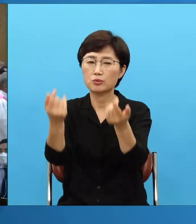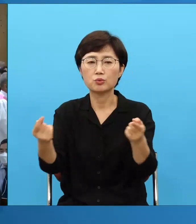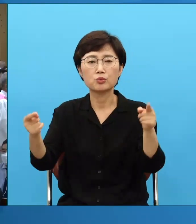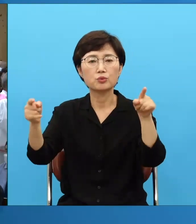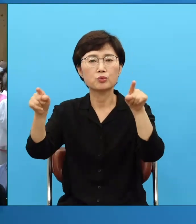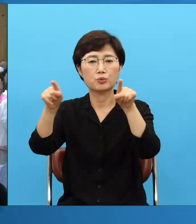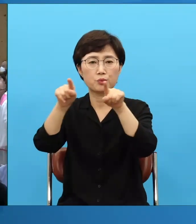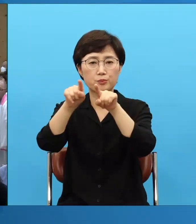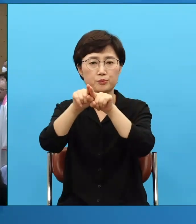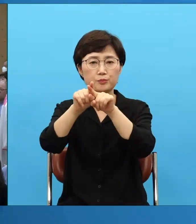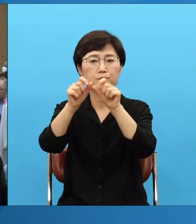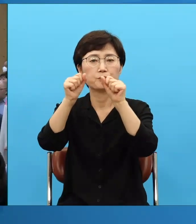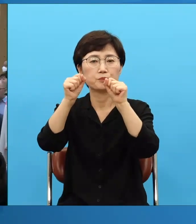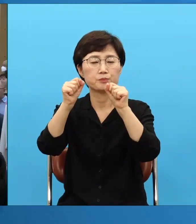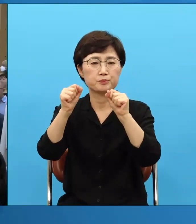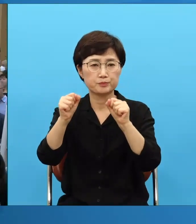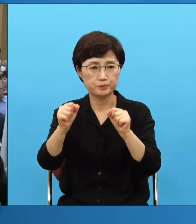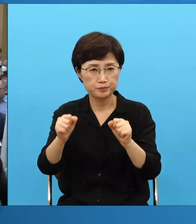할렐루야